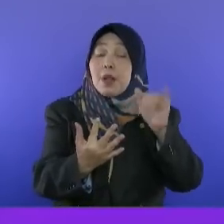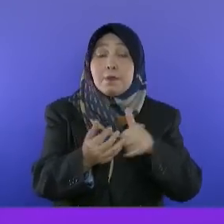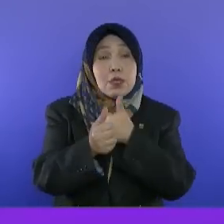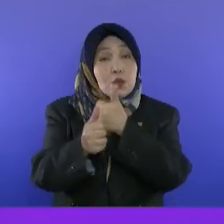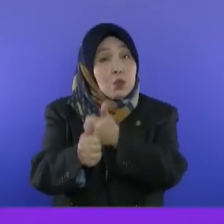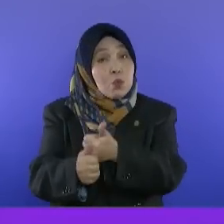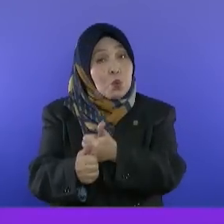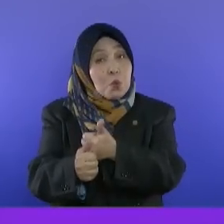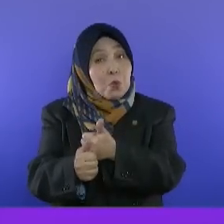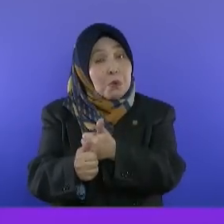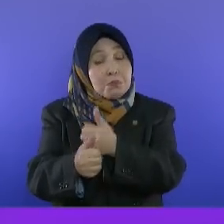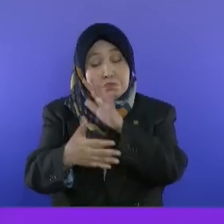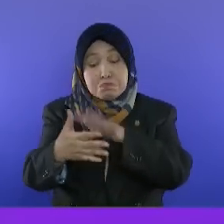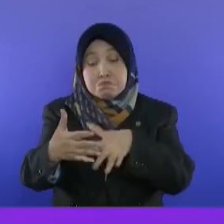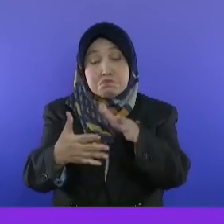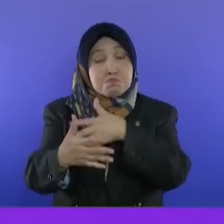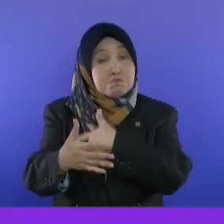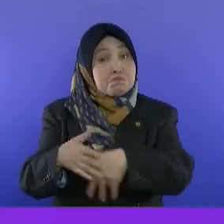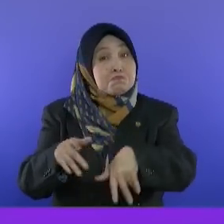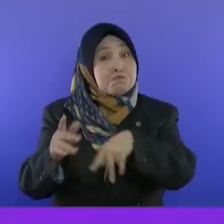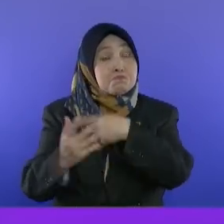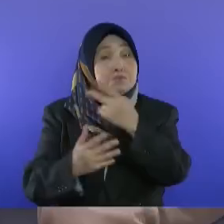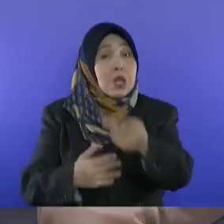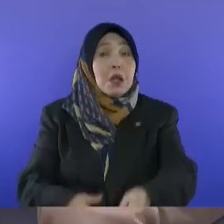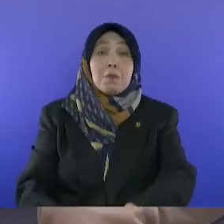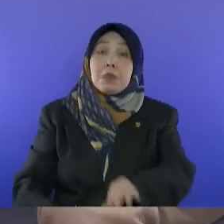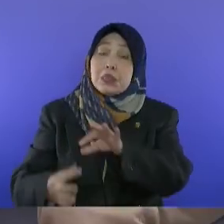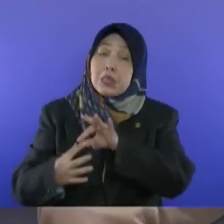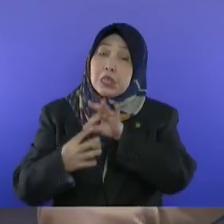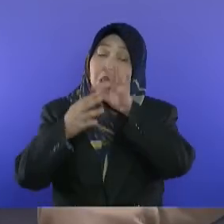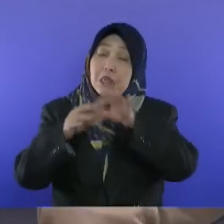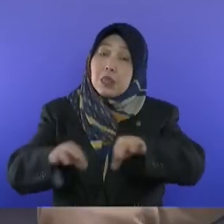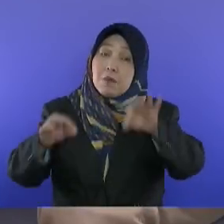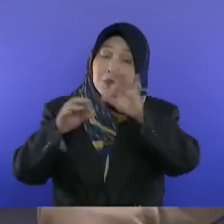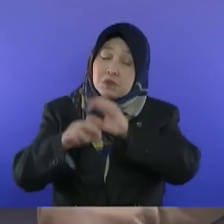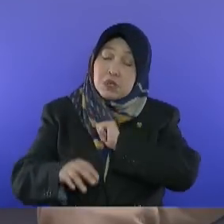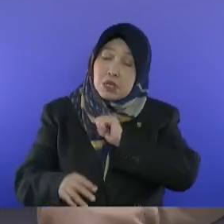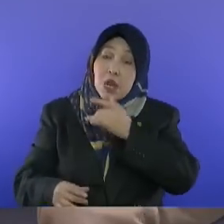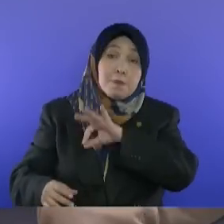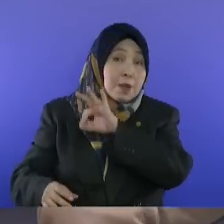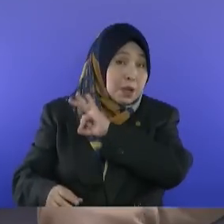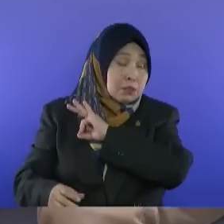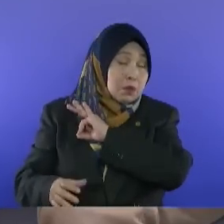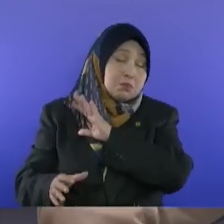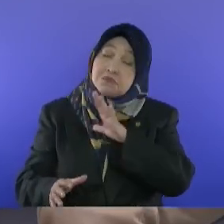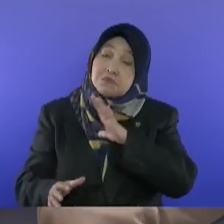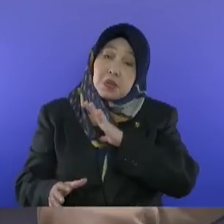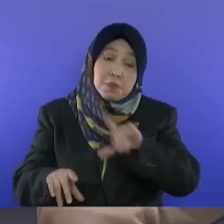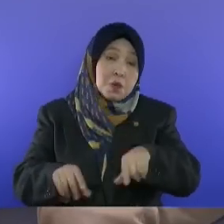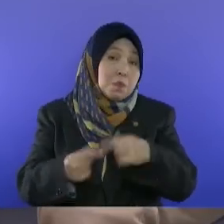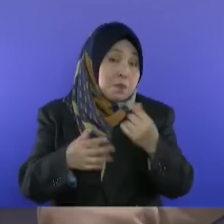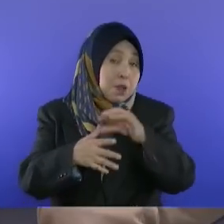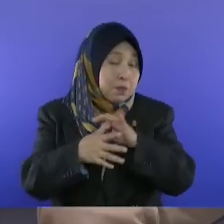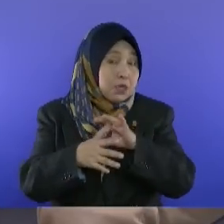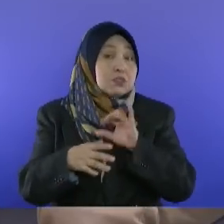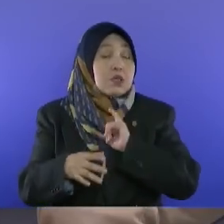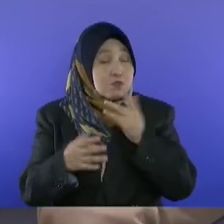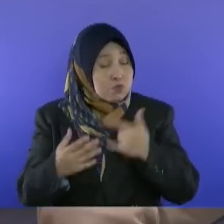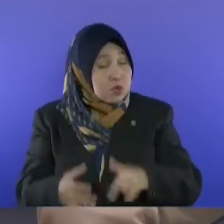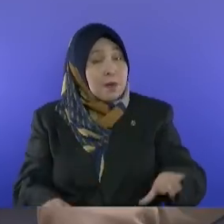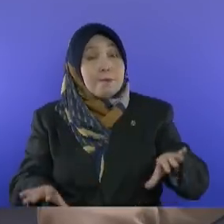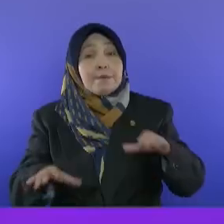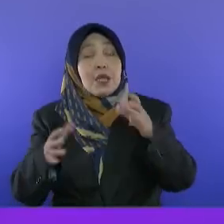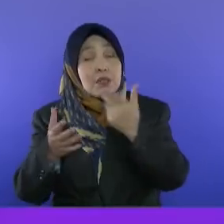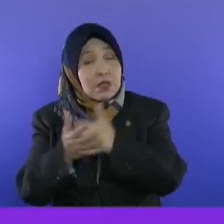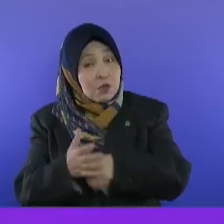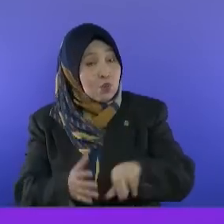kepada ajendal sendiri kalau saya dapat manfaat saya ikut kepada Apa isi Alquran yang saya sudah janji ataupun